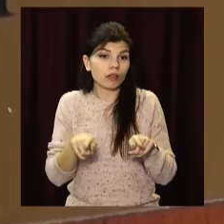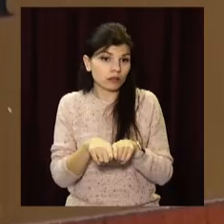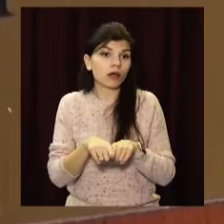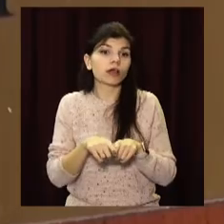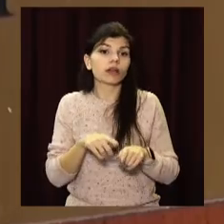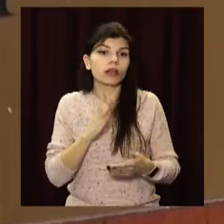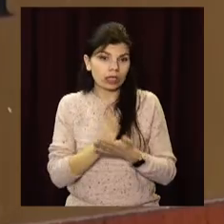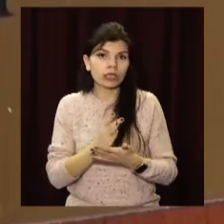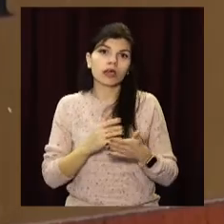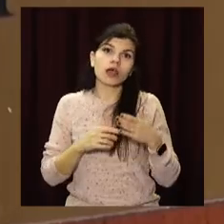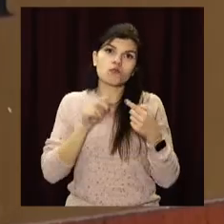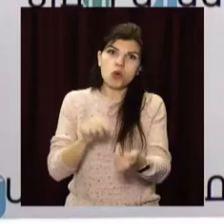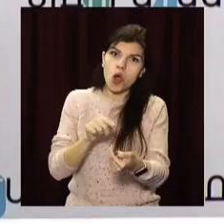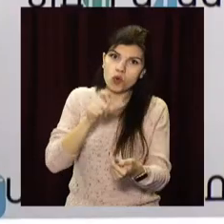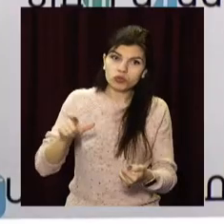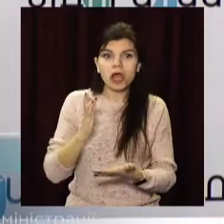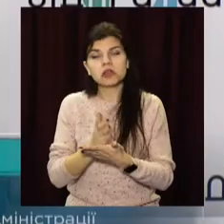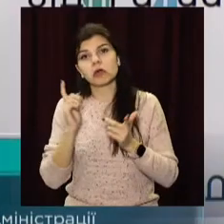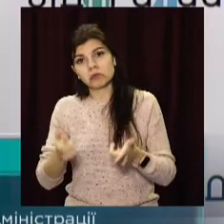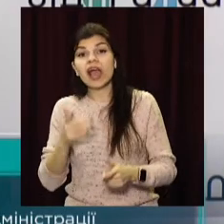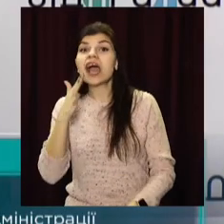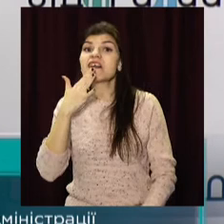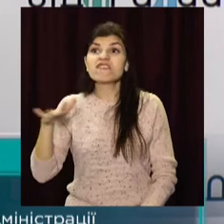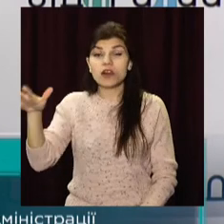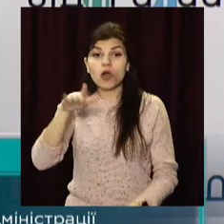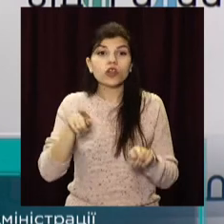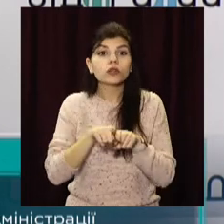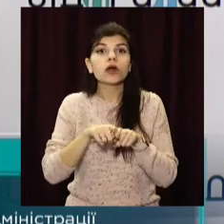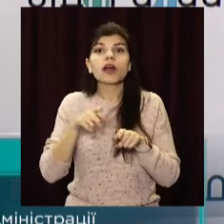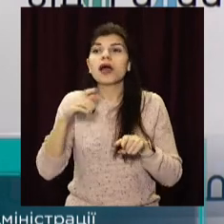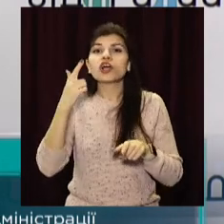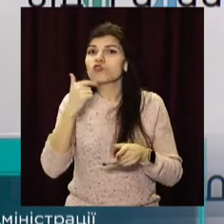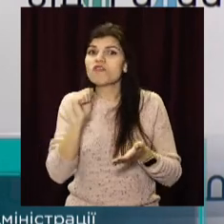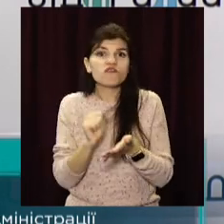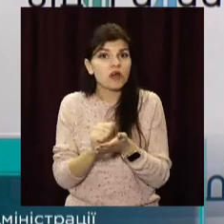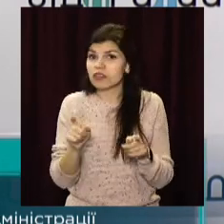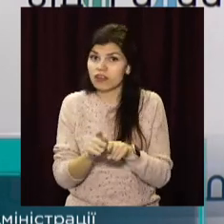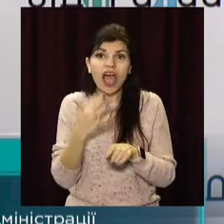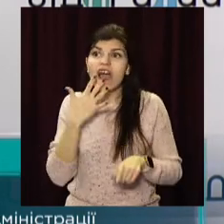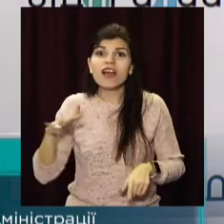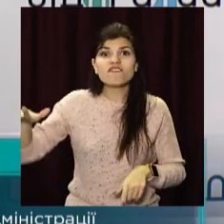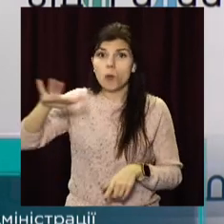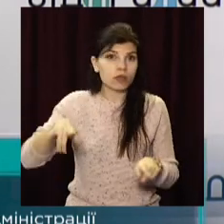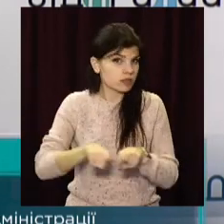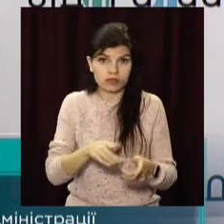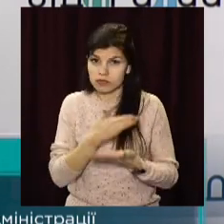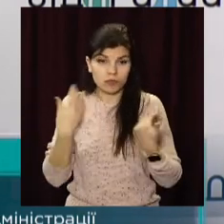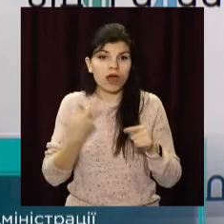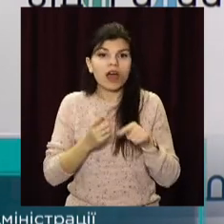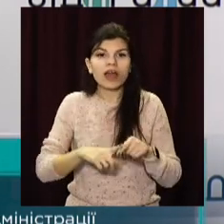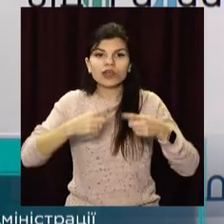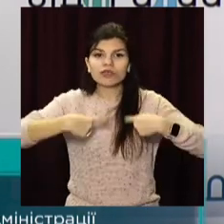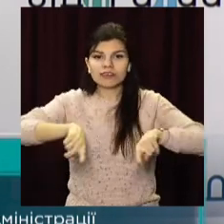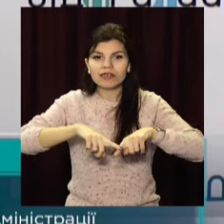знайшлися і прибічники, і противники. У Європі такого поняття, як червоний диплом, немає. Він відсутній. Це більш характерно для